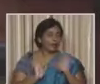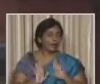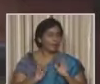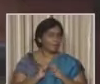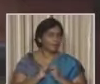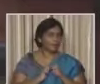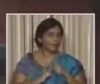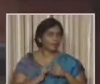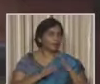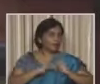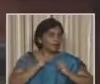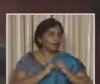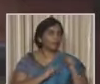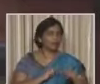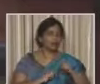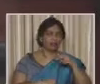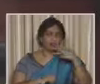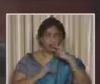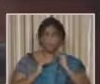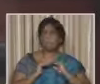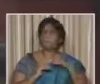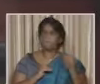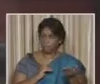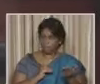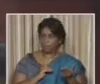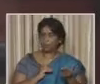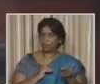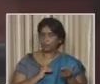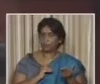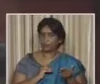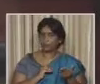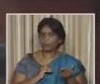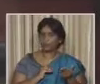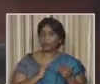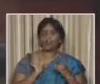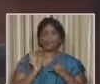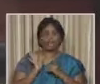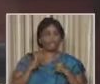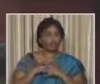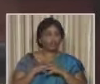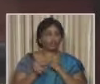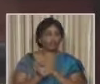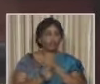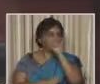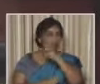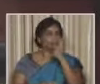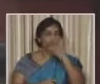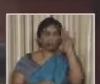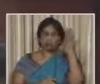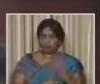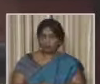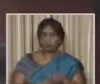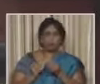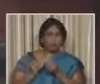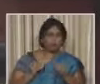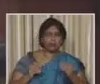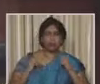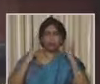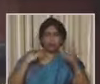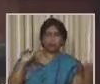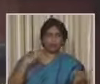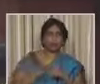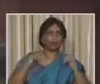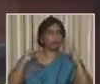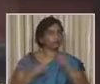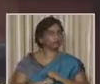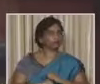பிரச்சனை செயற்பாடுகள். 3 நாட்களுக்கு பின்னர் வவுணத்தீவு பிரதேசத்தில் 2 போலீஸ் உத்தியோகத்தர்கள் படுகொலை செய்யப்பட்ட இடத்தில் மதகொன்றுக்கு அடியில்